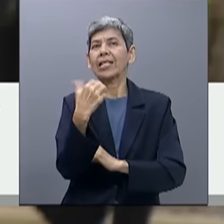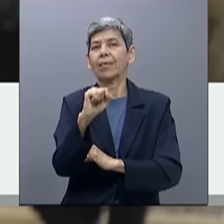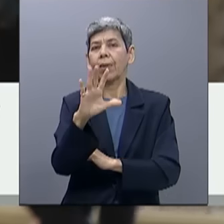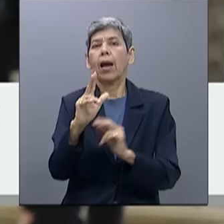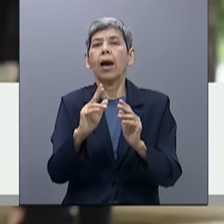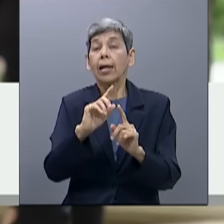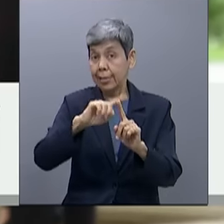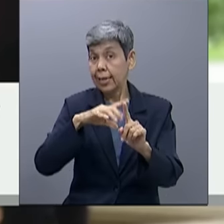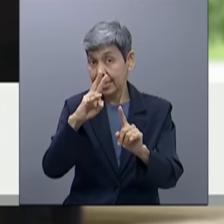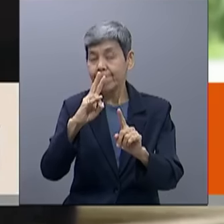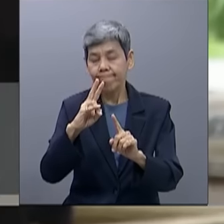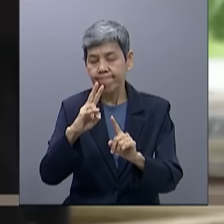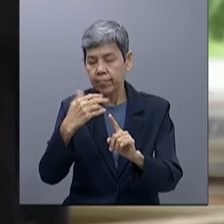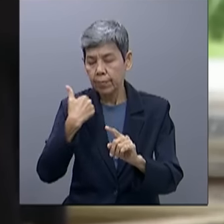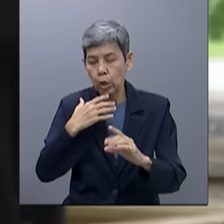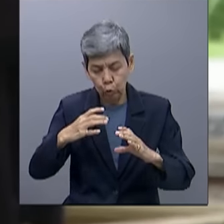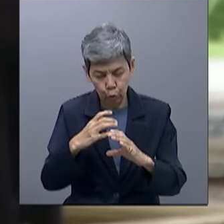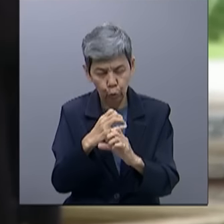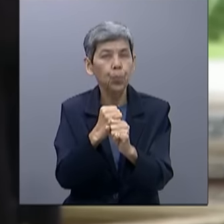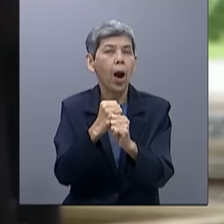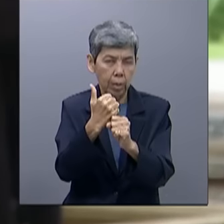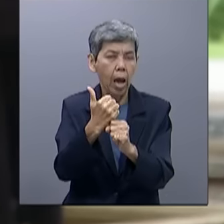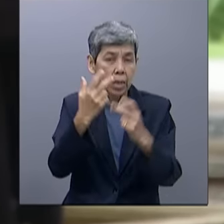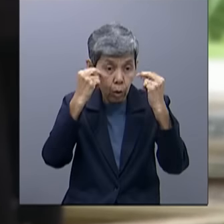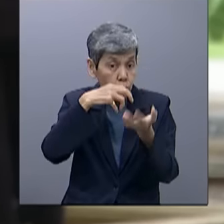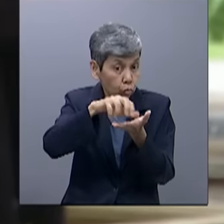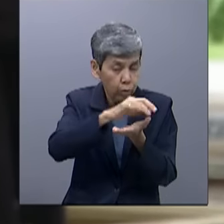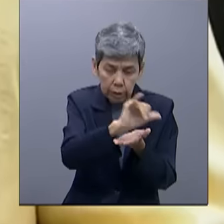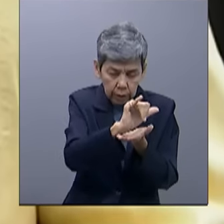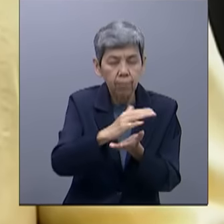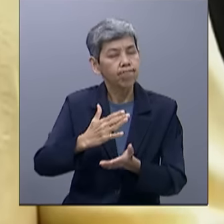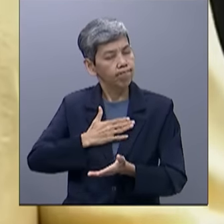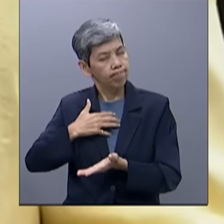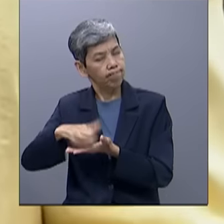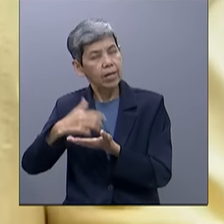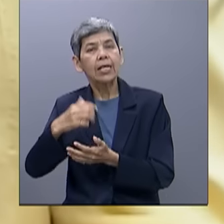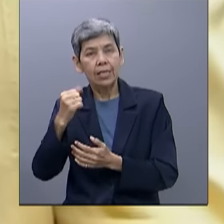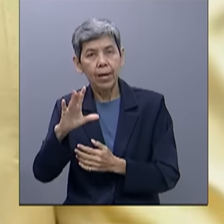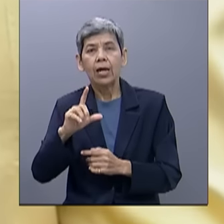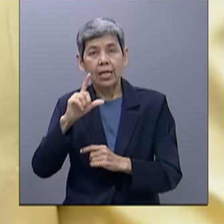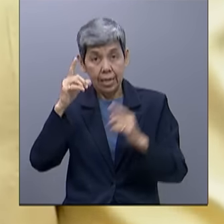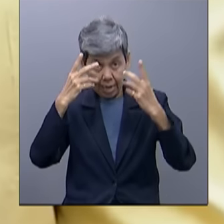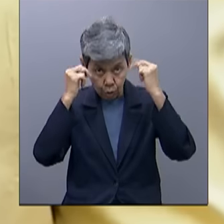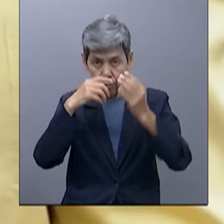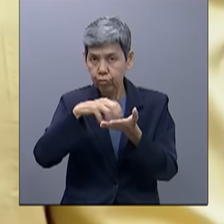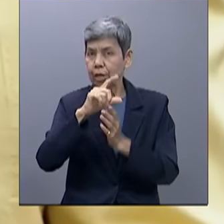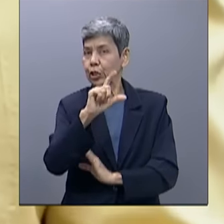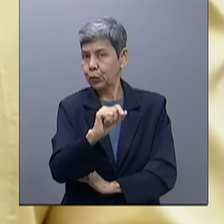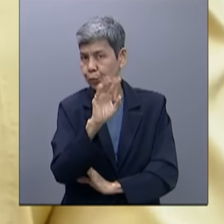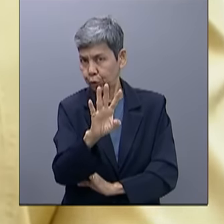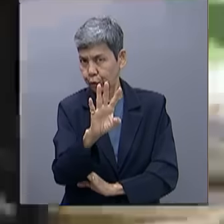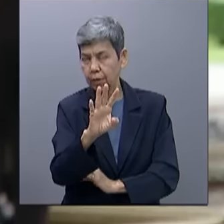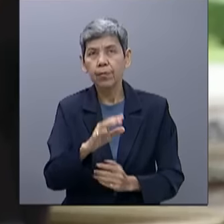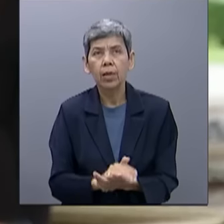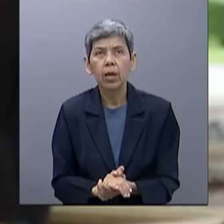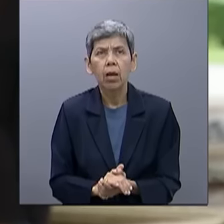รกฎาคมนี้ก็จะได้ข้อสรุปก่อนที่นายกจะแถลงทั้งหมดด้วยตัวเองวันที่24ค่ะ ก็กฤ